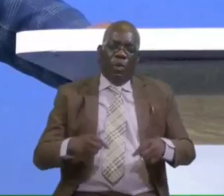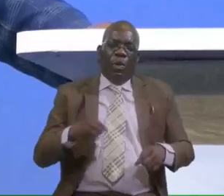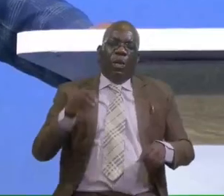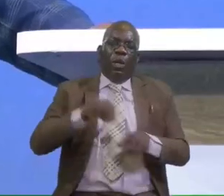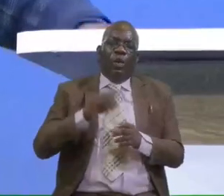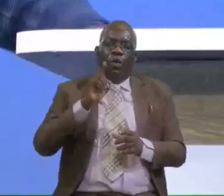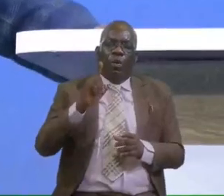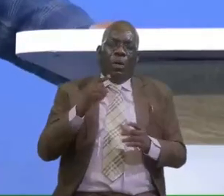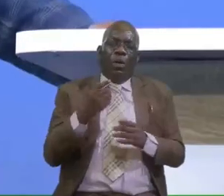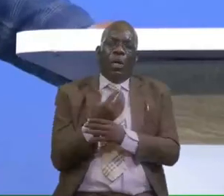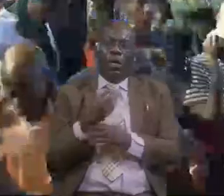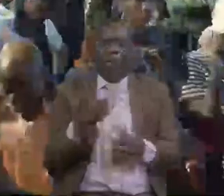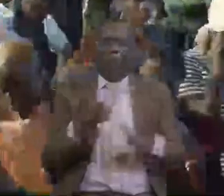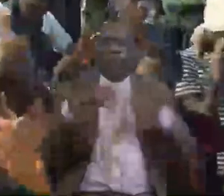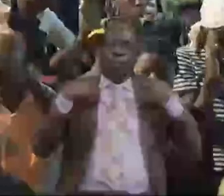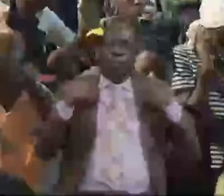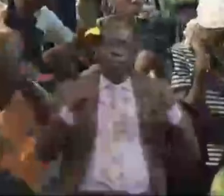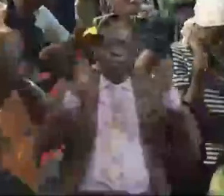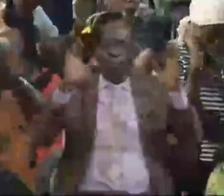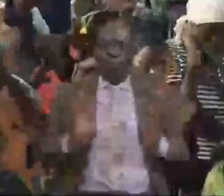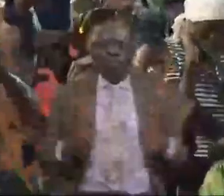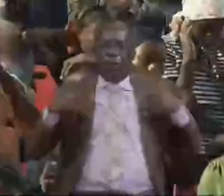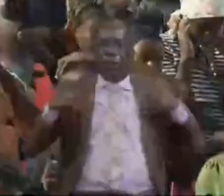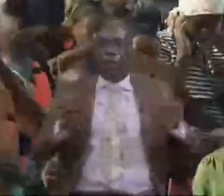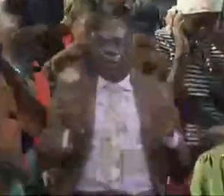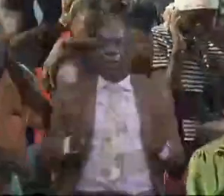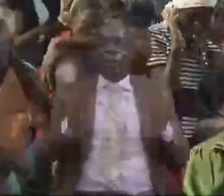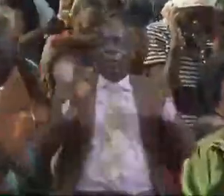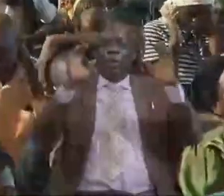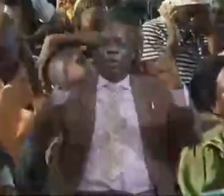de guérison. Miracle de délivrance.